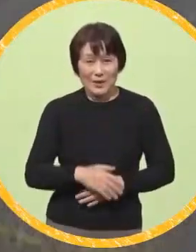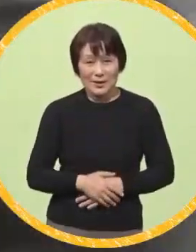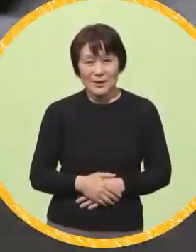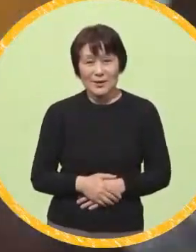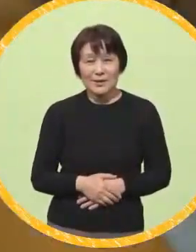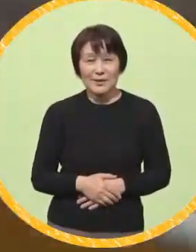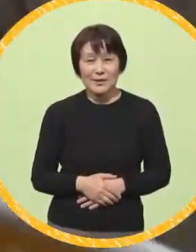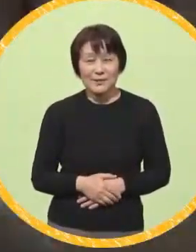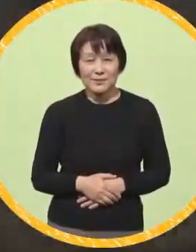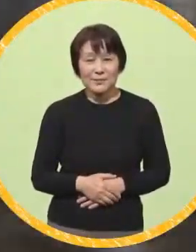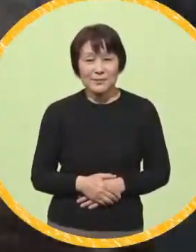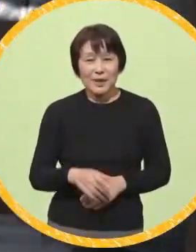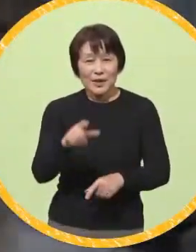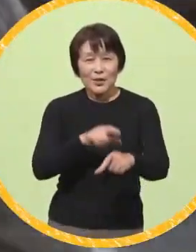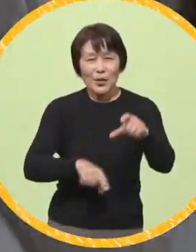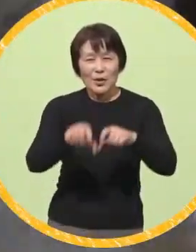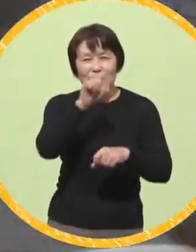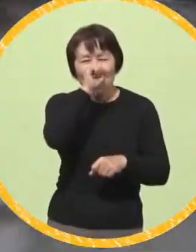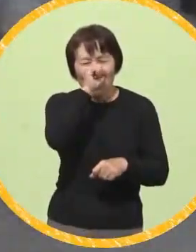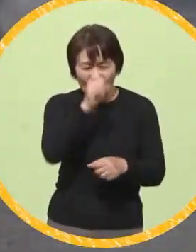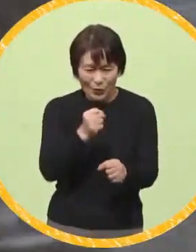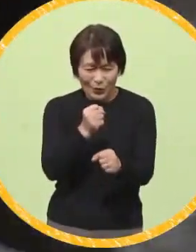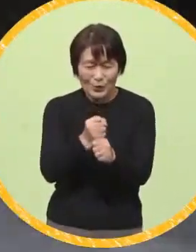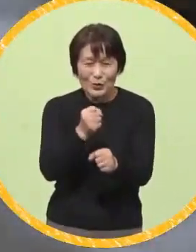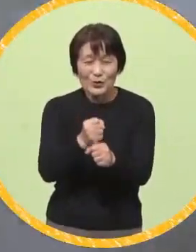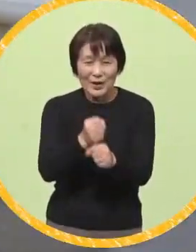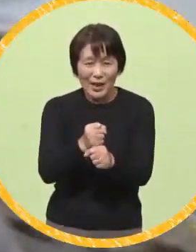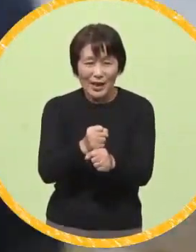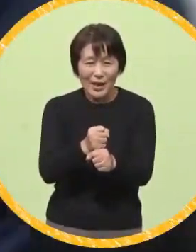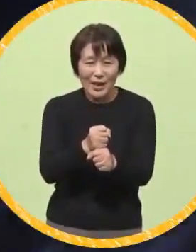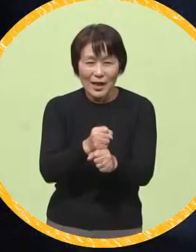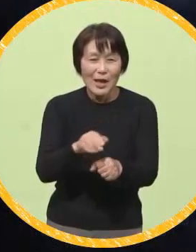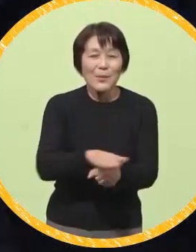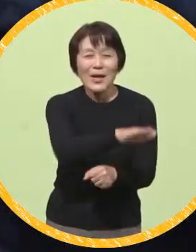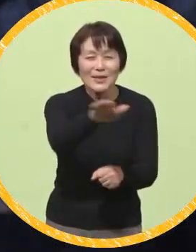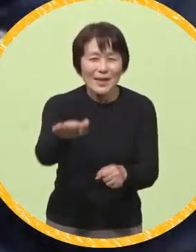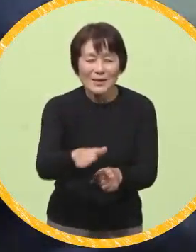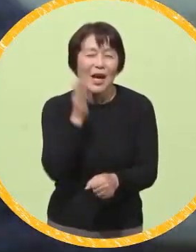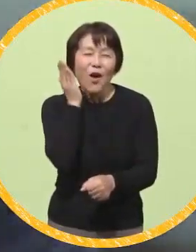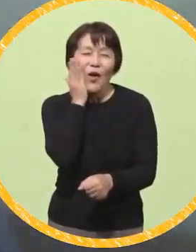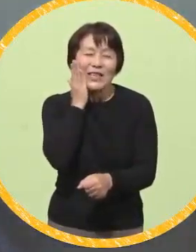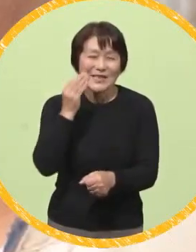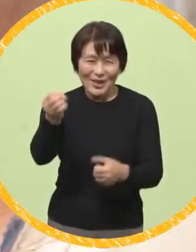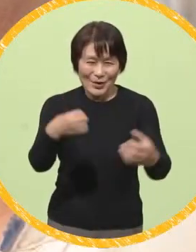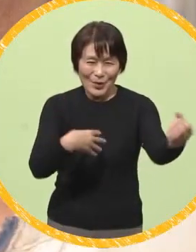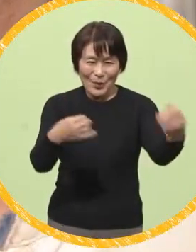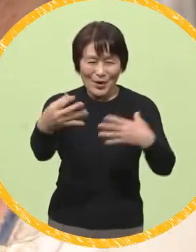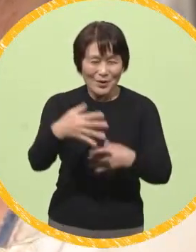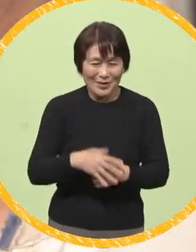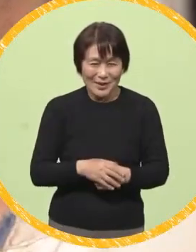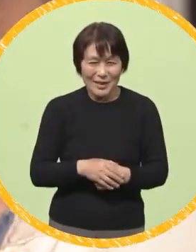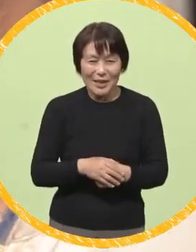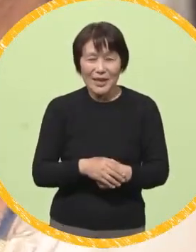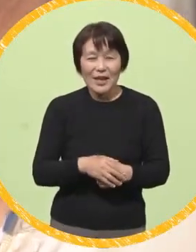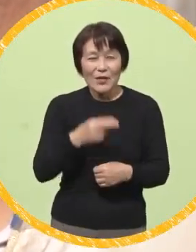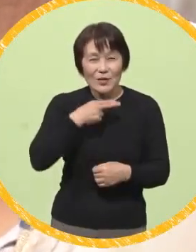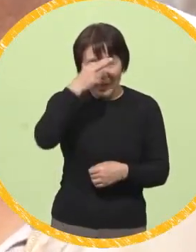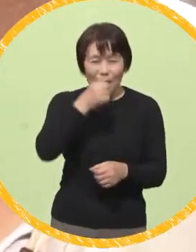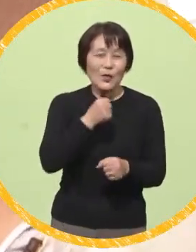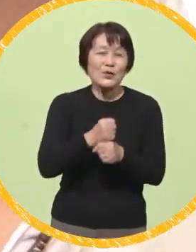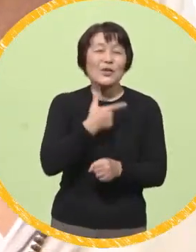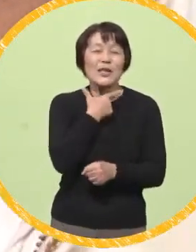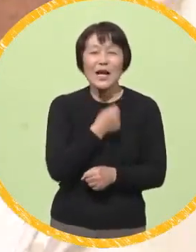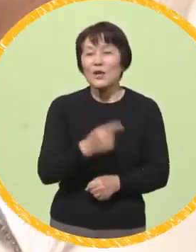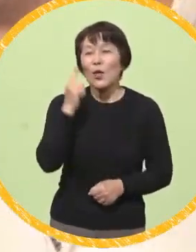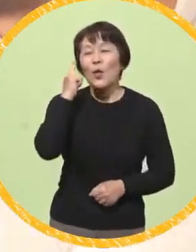ので、より良いものを作ってもうお客さんに美味しいって言ってもらえるようなお酒を今後と、今後作っていきたいなというふうに思って